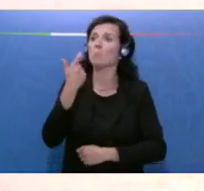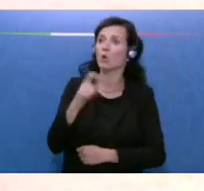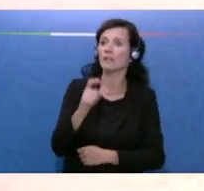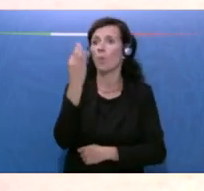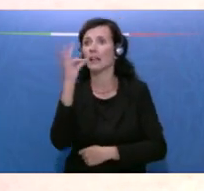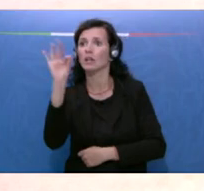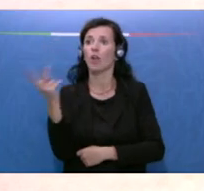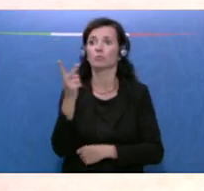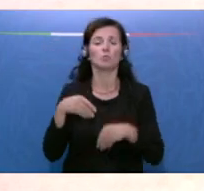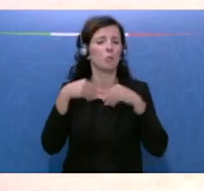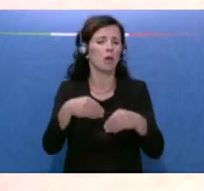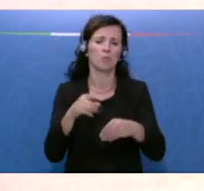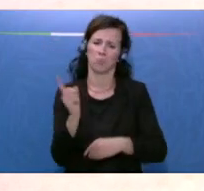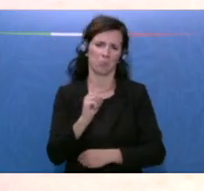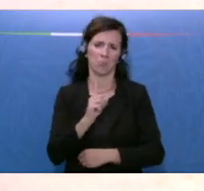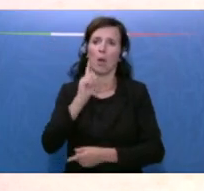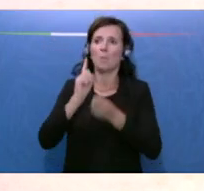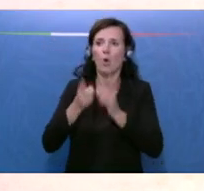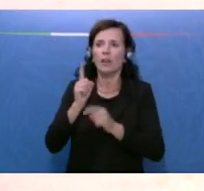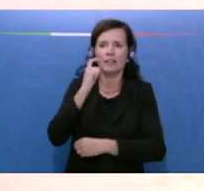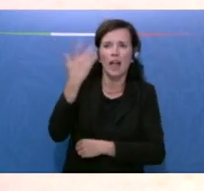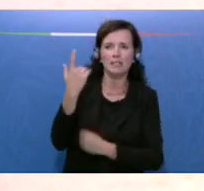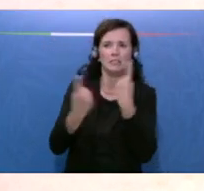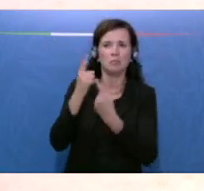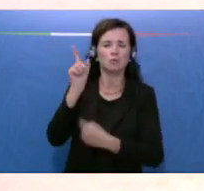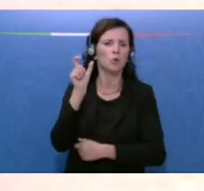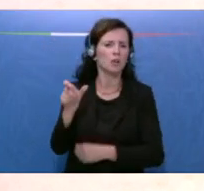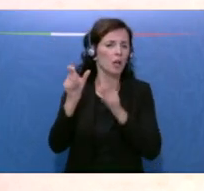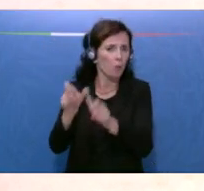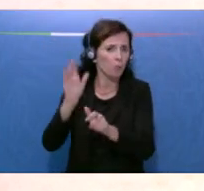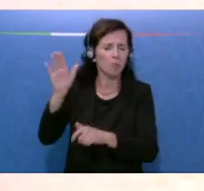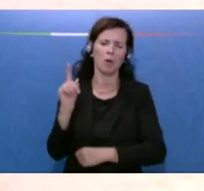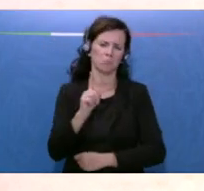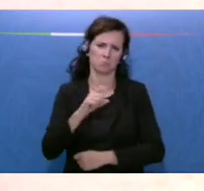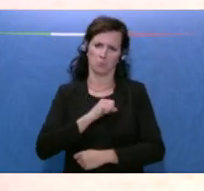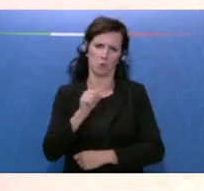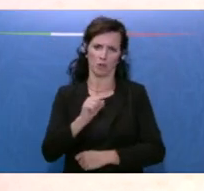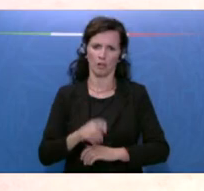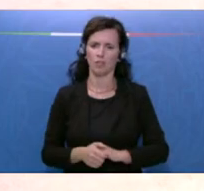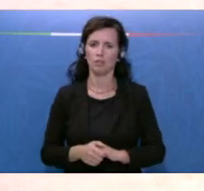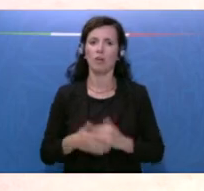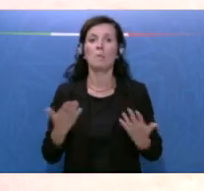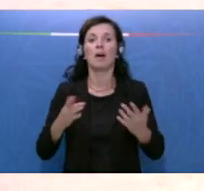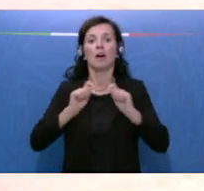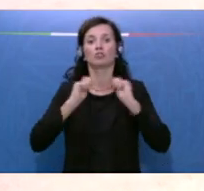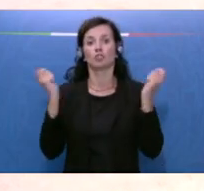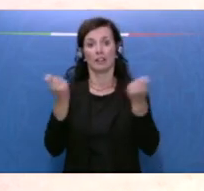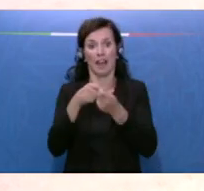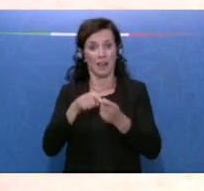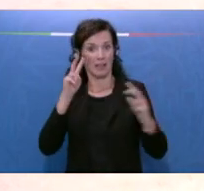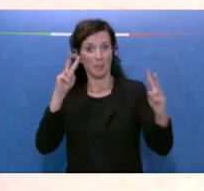particolare di politica di politica estera il in generale questo meeting è